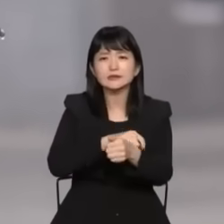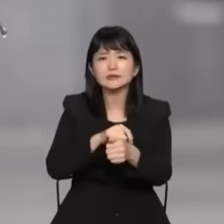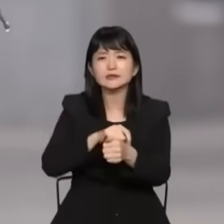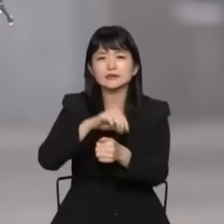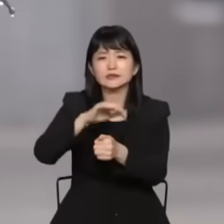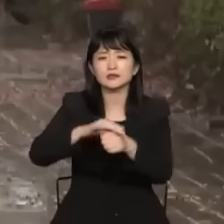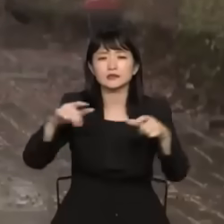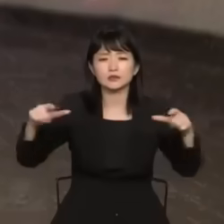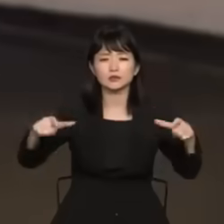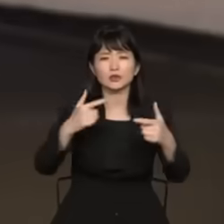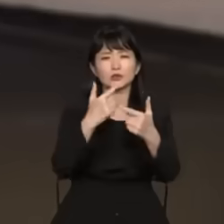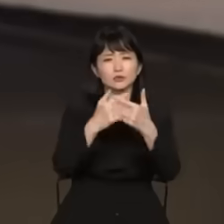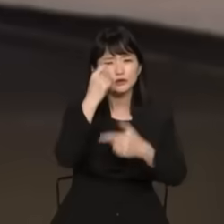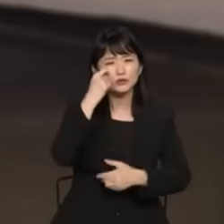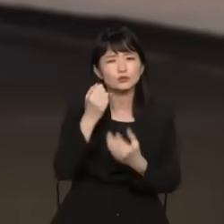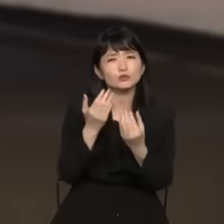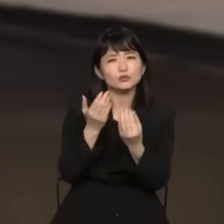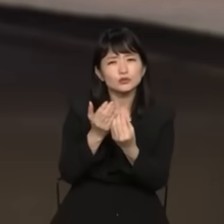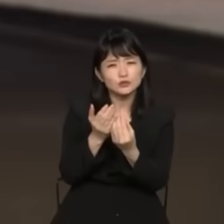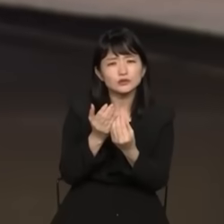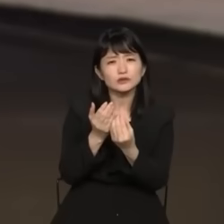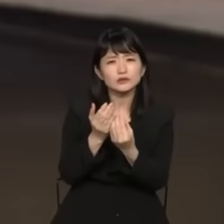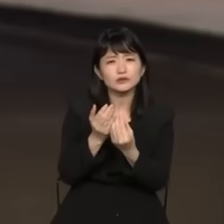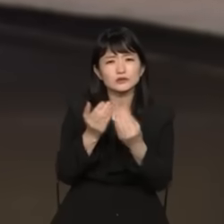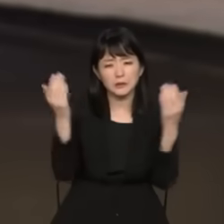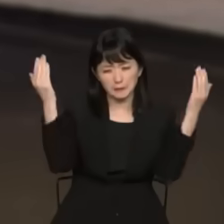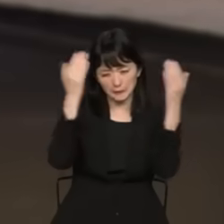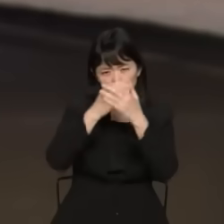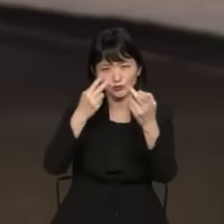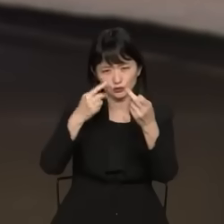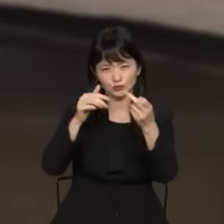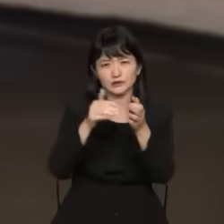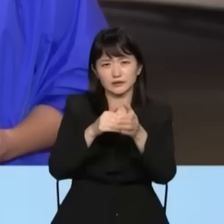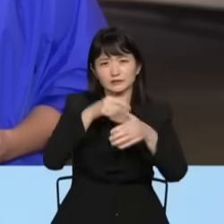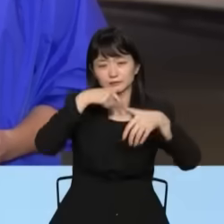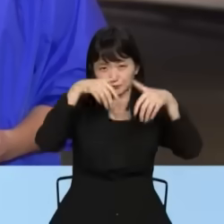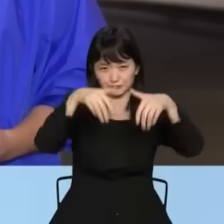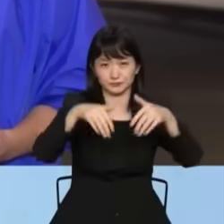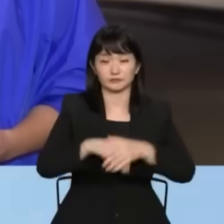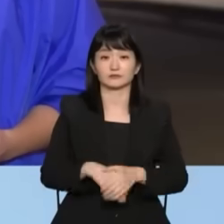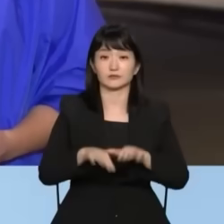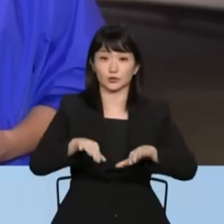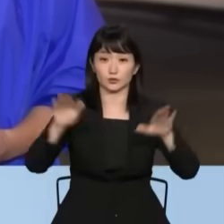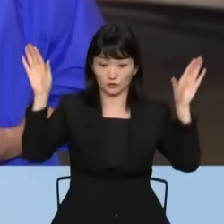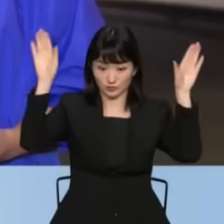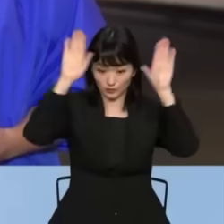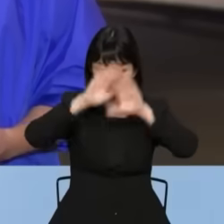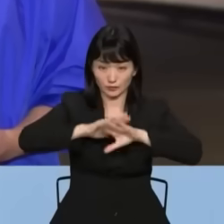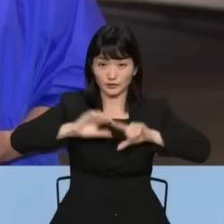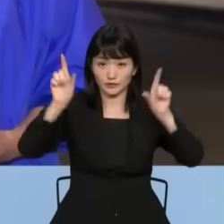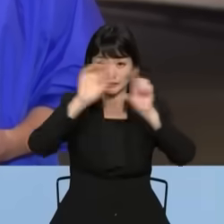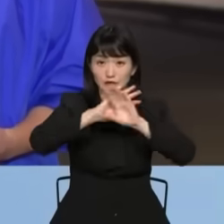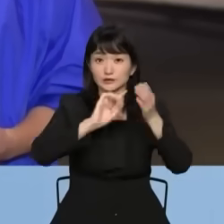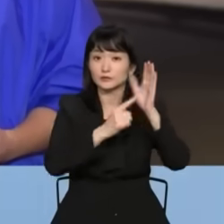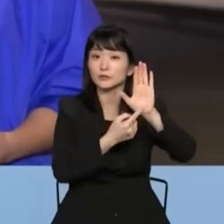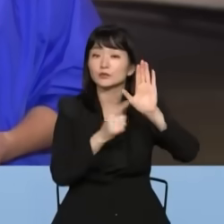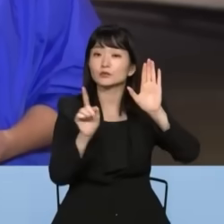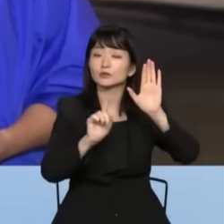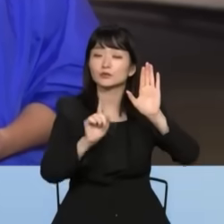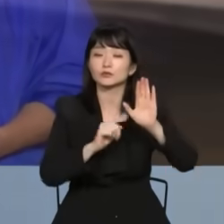울산, 경남 지역에는 자정까지 비가 내리겠습니다. 네, 오늘 밤 예보는 어떻습니까?